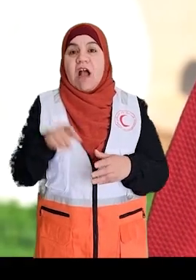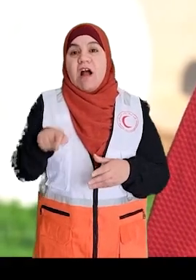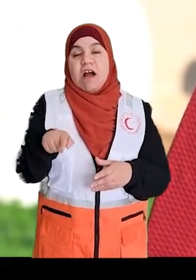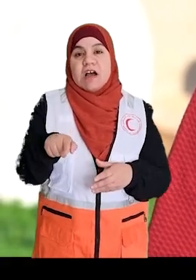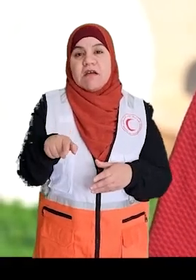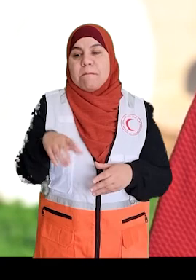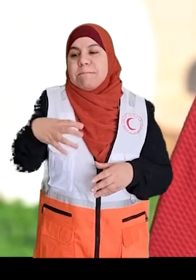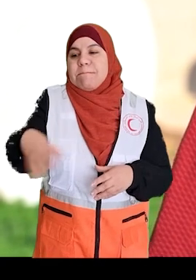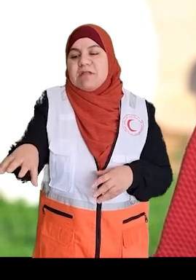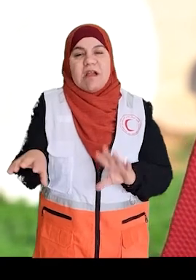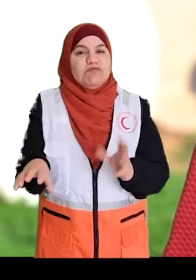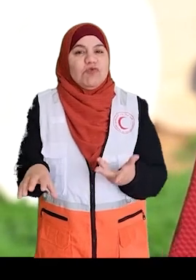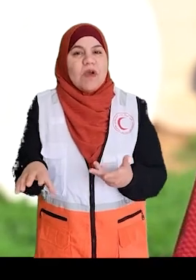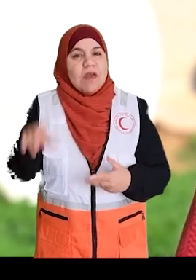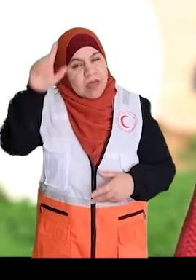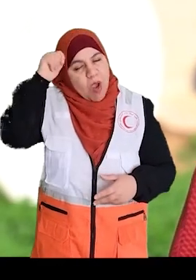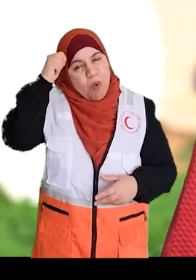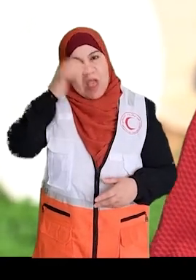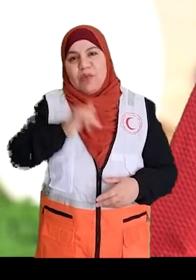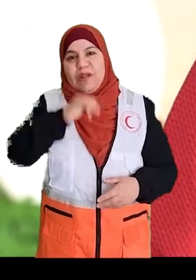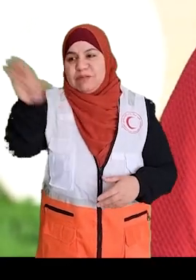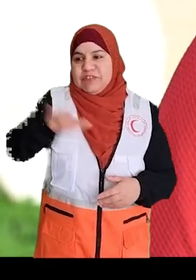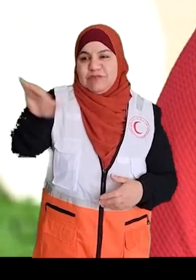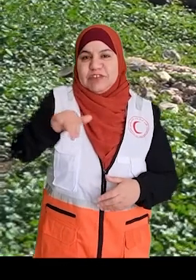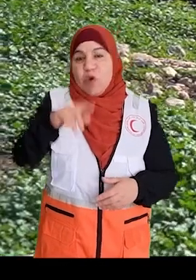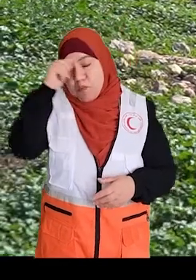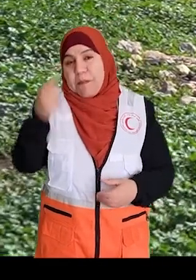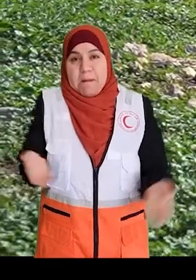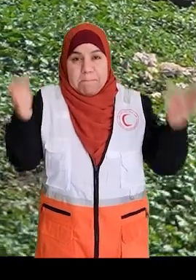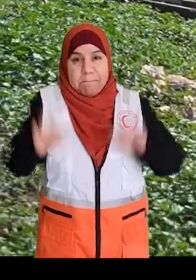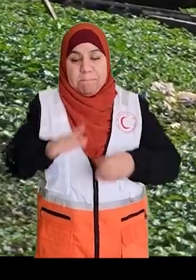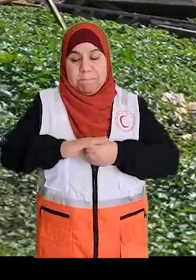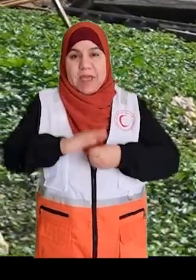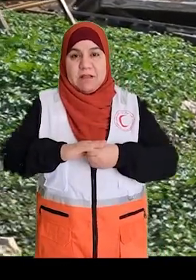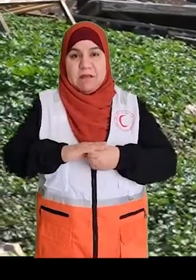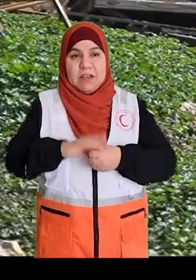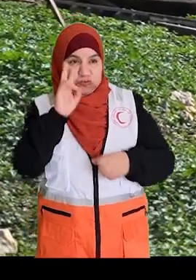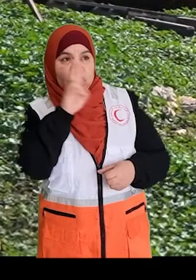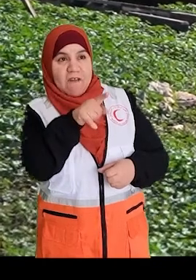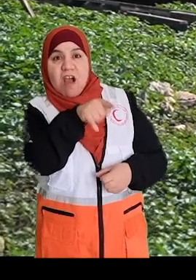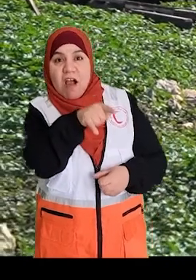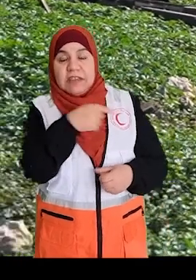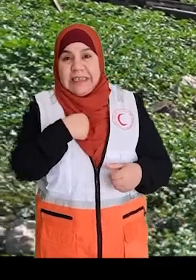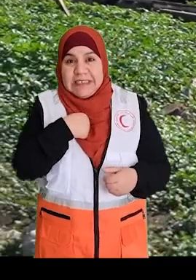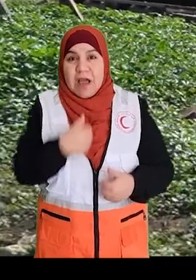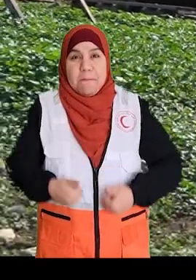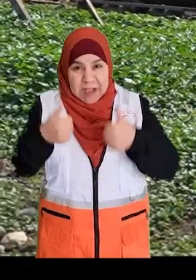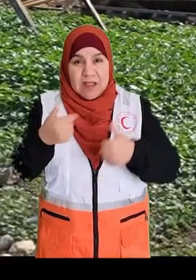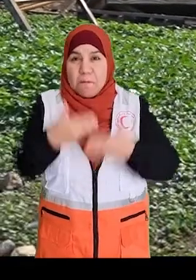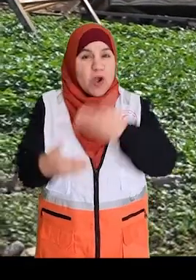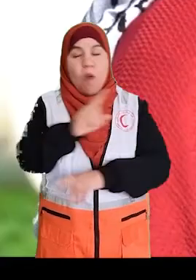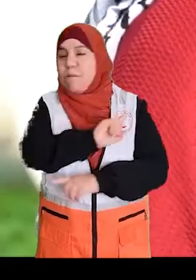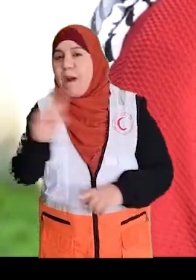هسا هاي منطقة سي، هسا احنا في كل وقت مهددين للهدم، عدلهم مرتين بيهدموا لنا، يعني لا احنا منقدرش